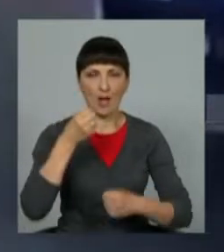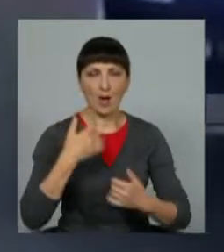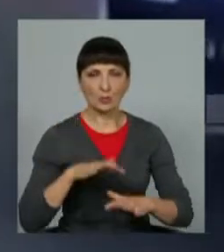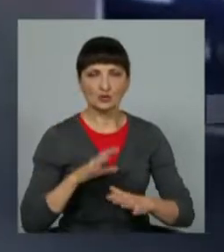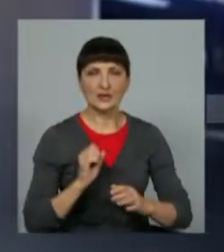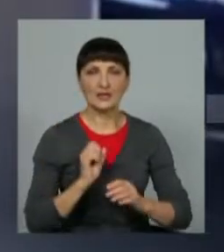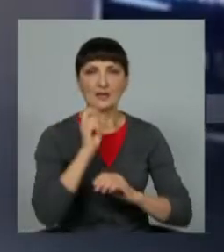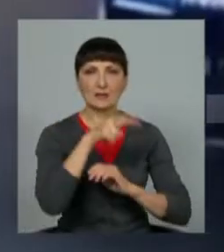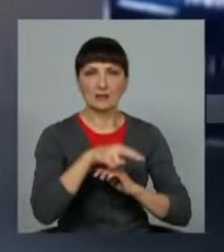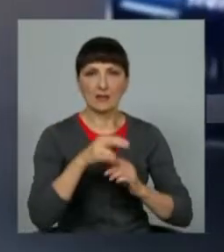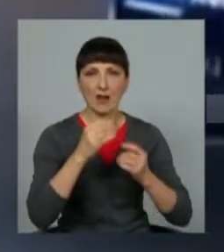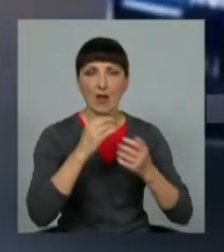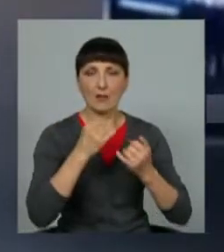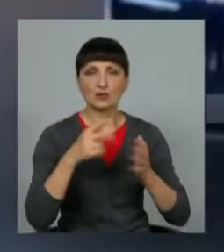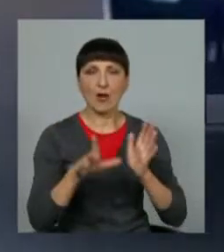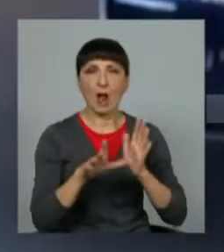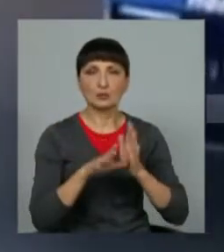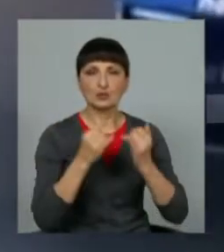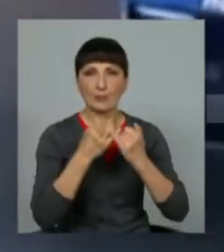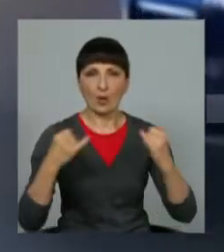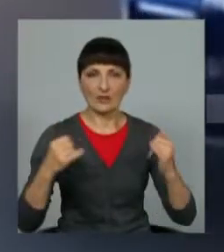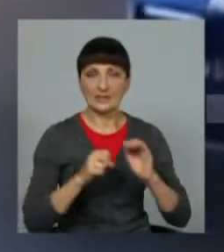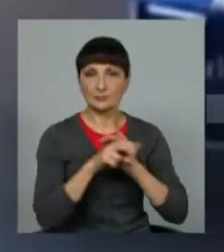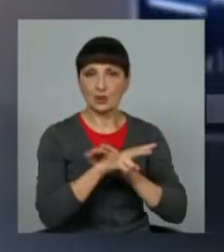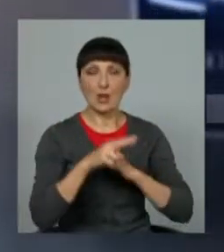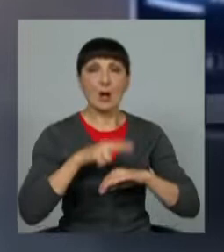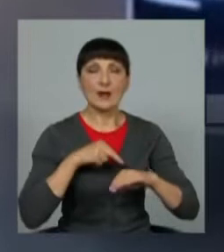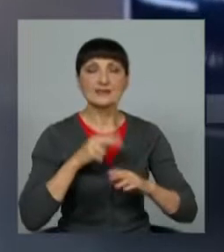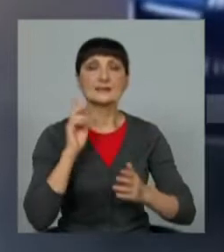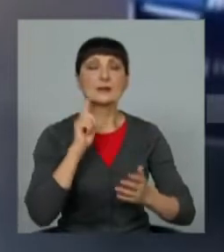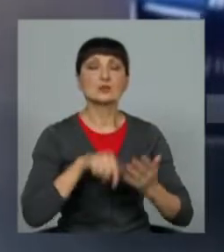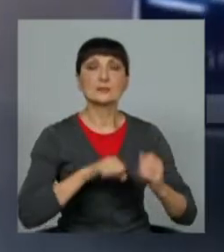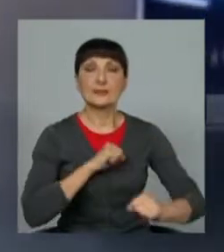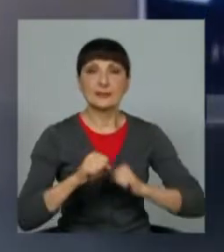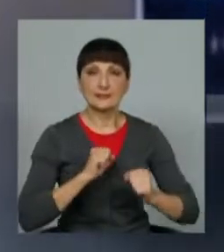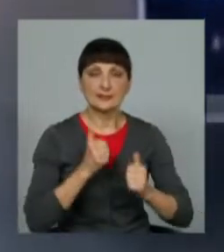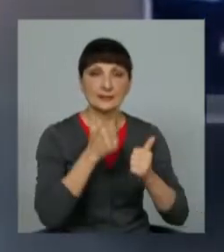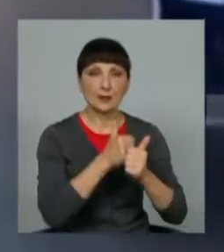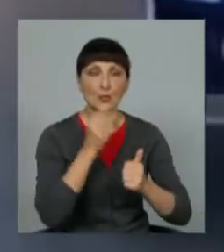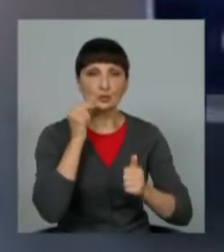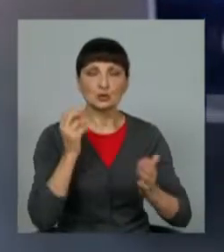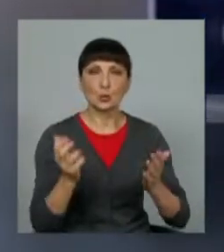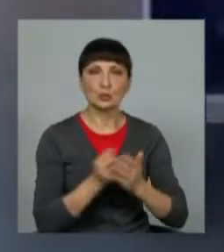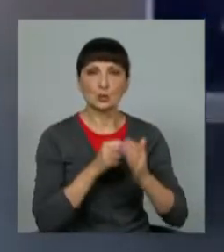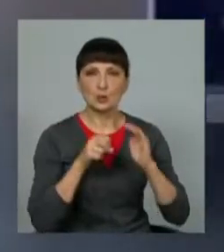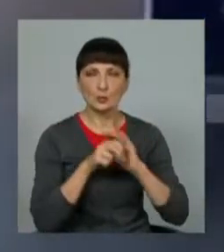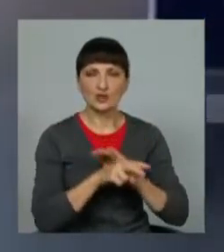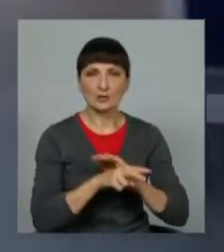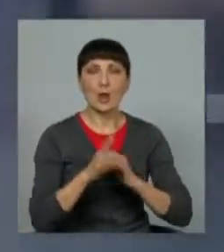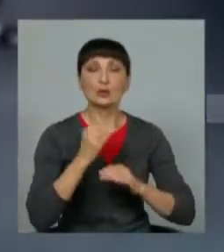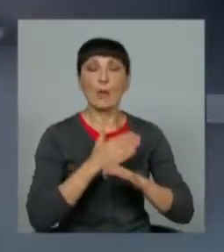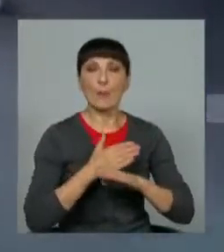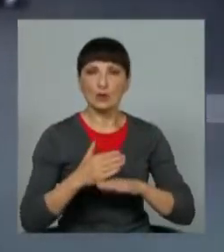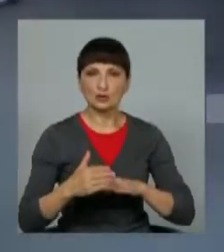на стену с колючей проволокой и сбежал. Полицейские бросились догонять беглеца, но мужчине удалось скрыться. Однако